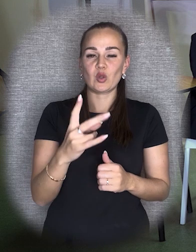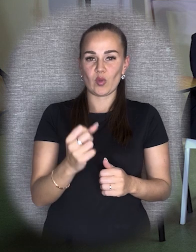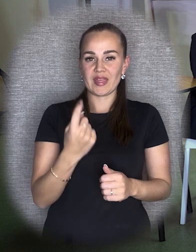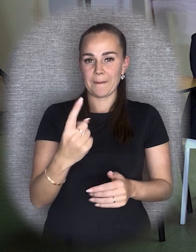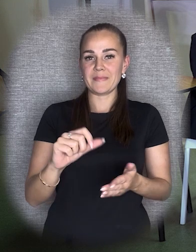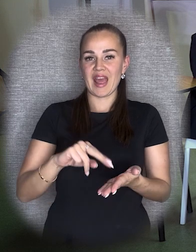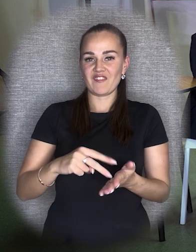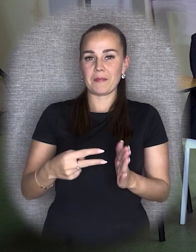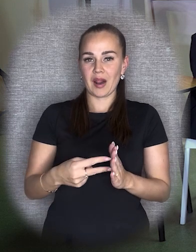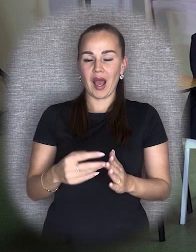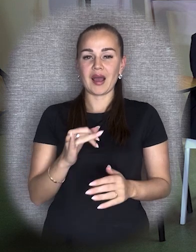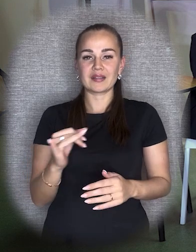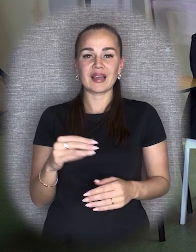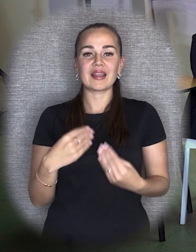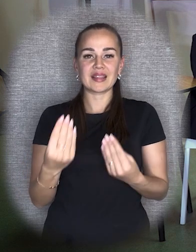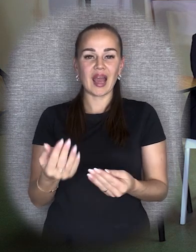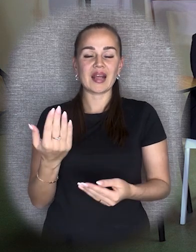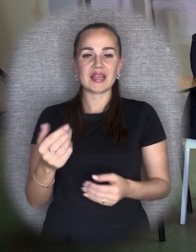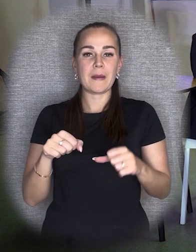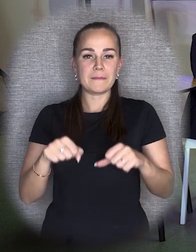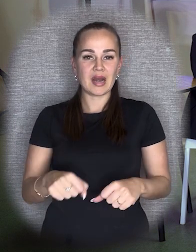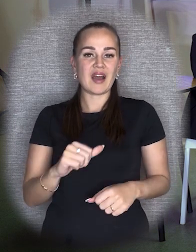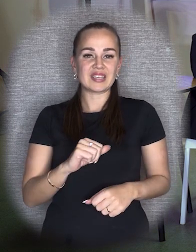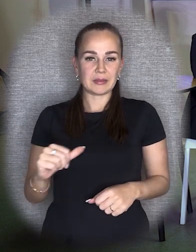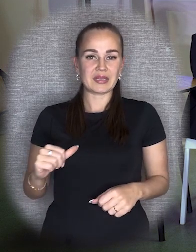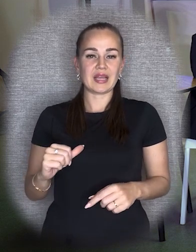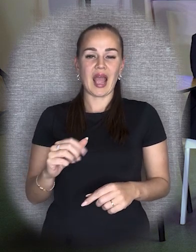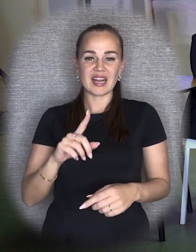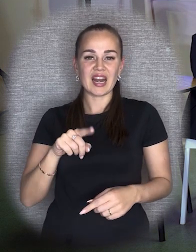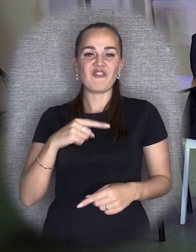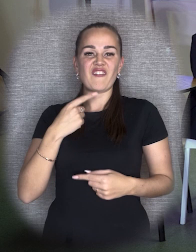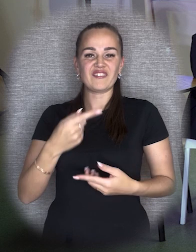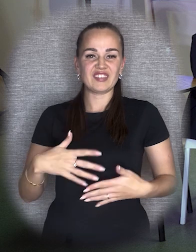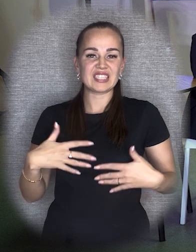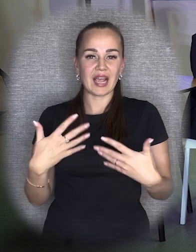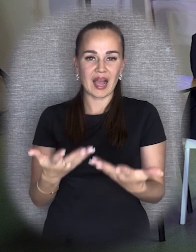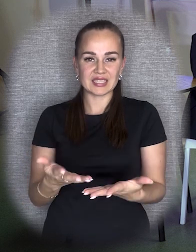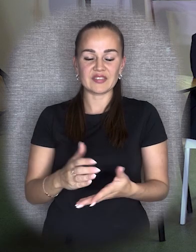план и дать ей право самостоятельного высказывания, поэтому мы тогда